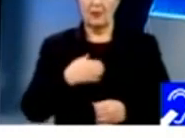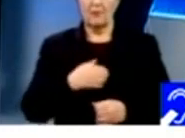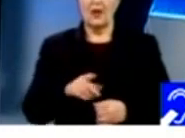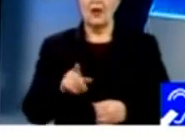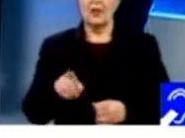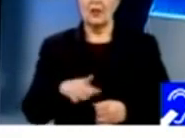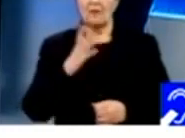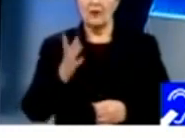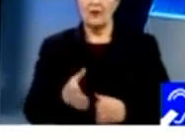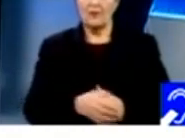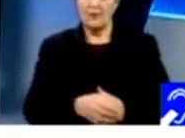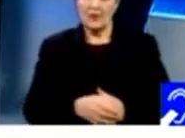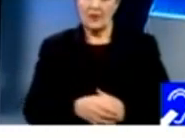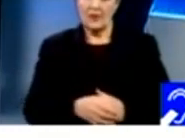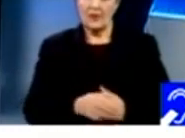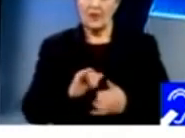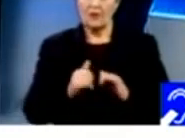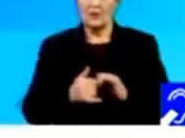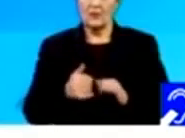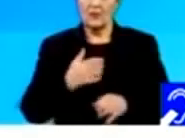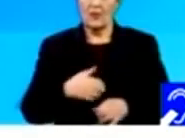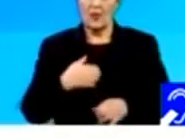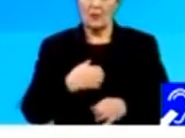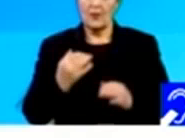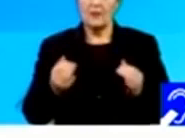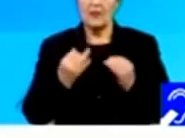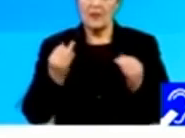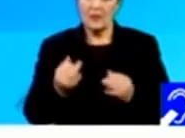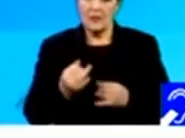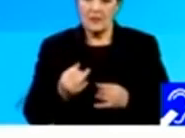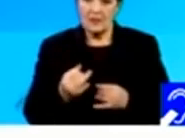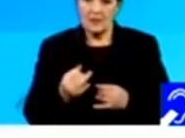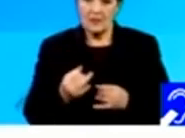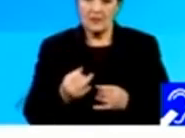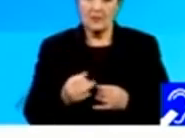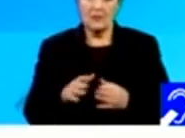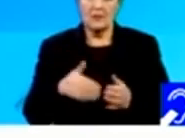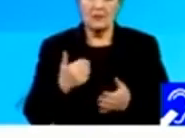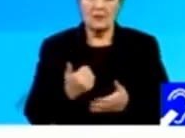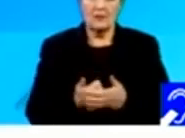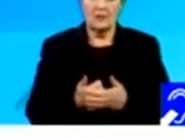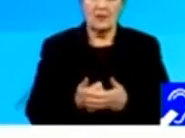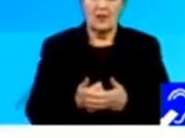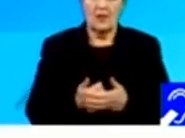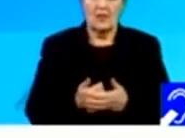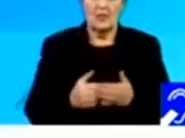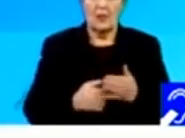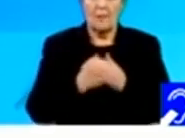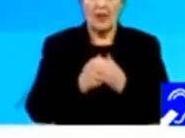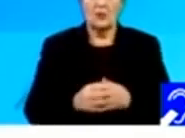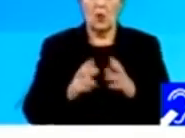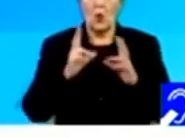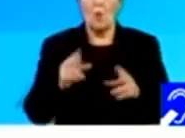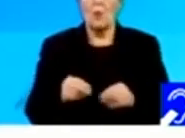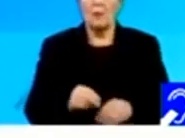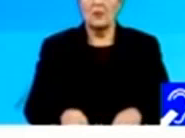cu metri rude în funcție de conducere la primărie? Bineînțeles, meritocrația, integritatea și profesionalismul sunt criteriile mele de bază și compromisul nu